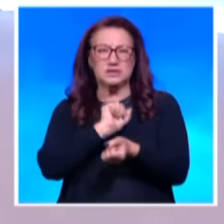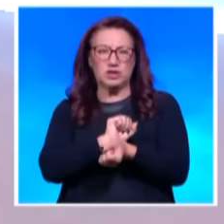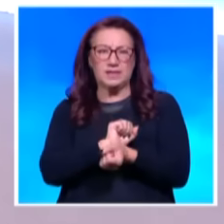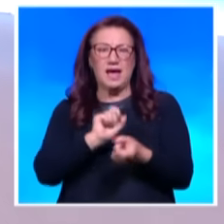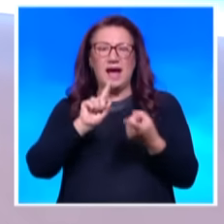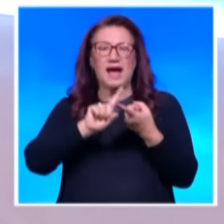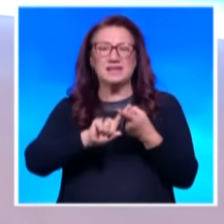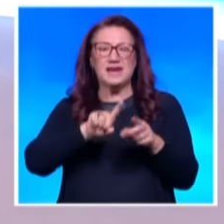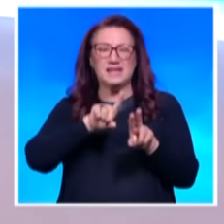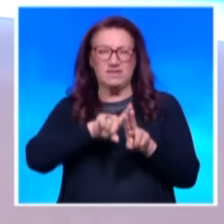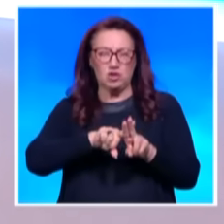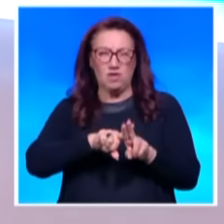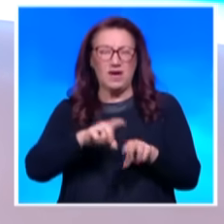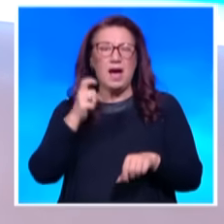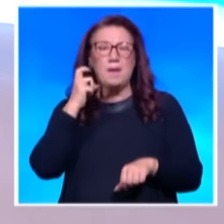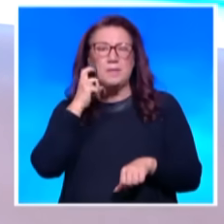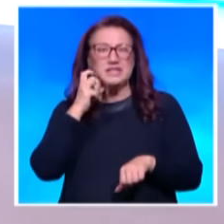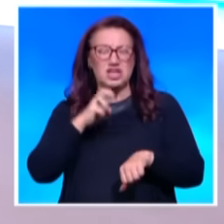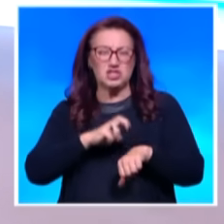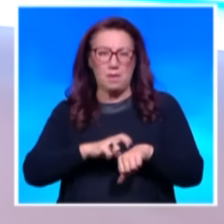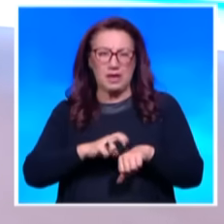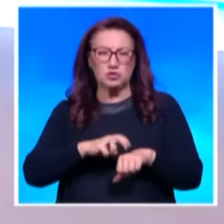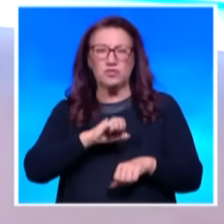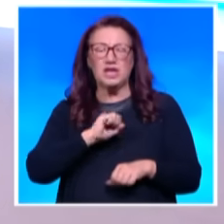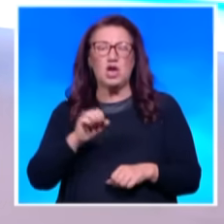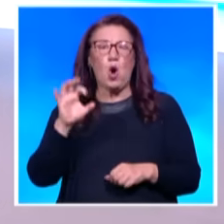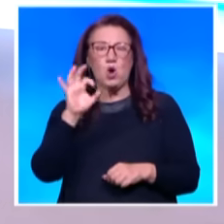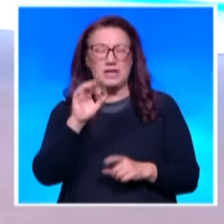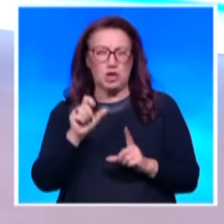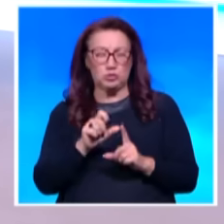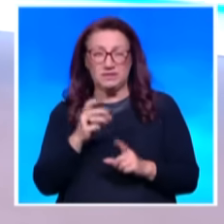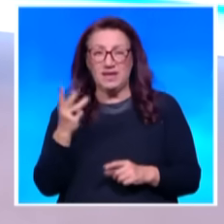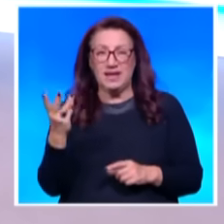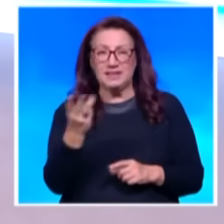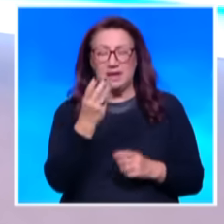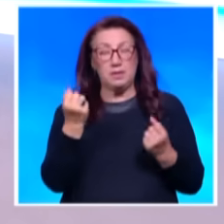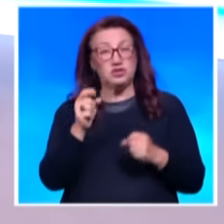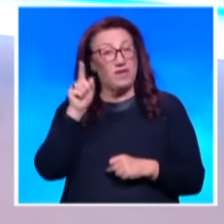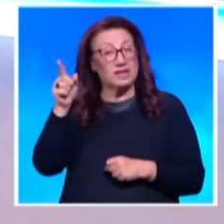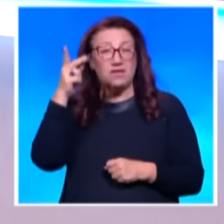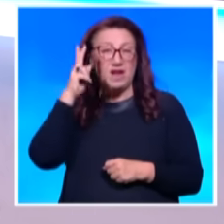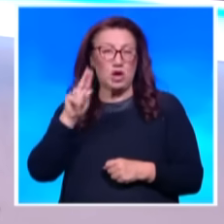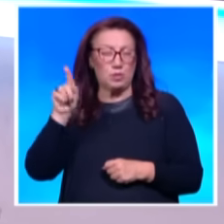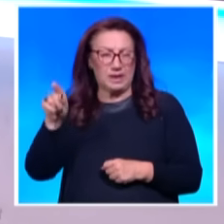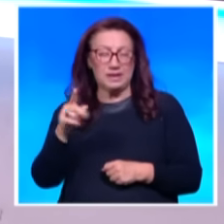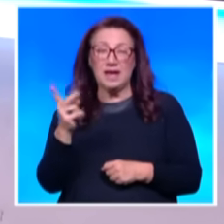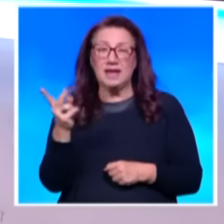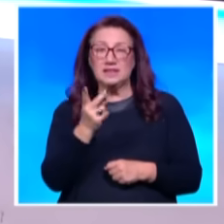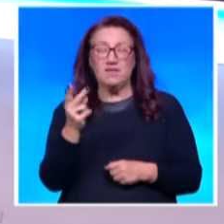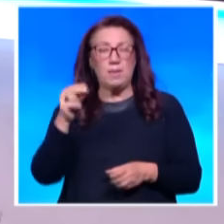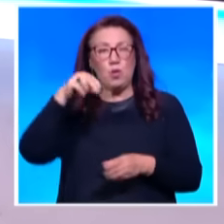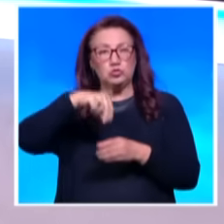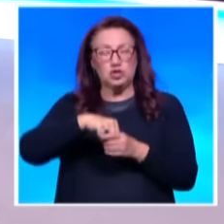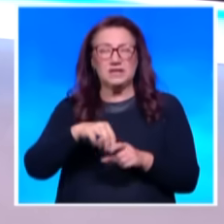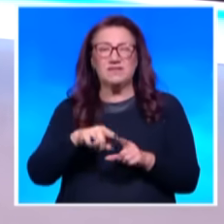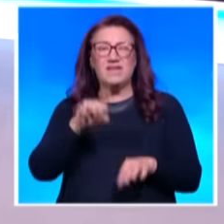Иванова, Бисер Джамбазов и Орлин Русев. Тримата живеят в Обединеното кралство. Двама от тях са участвали в избирателни секции по време на